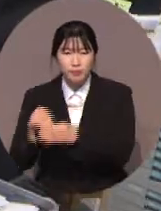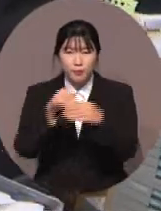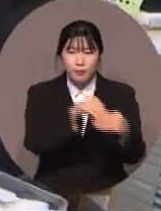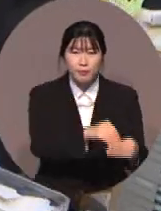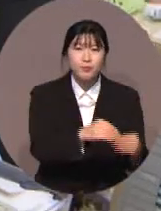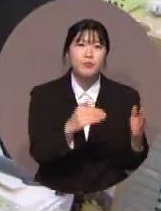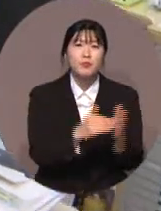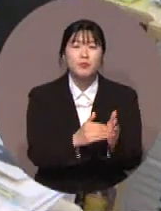홍성군의 기부했습니다